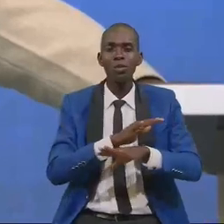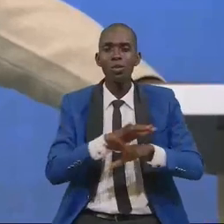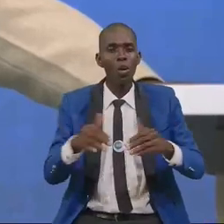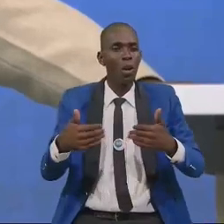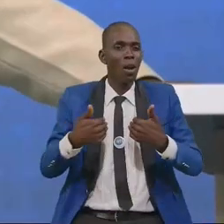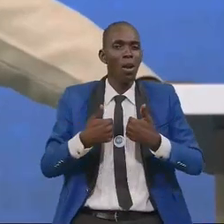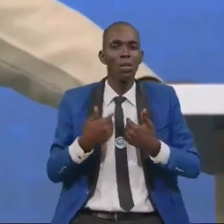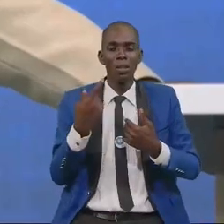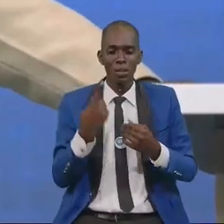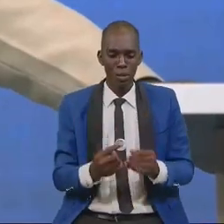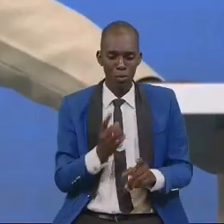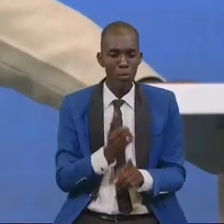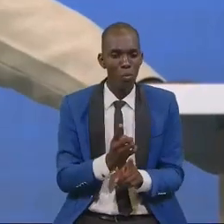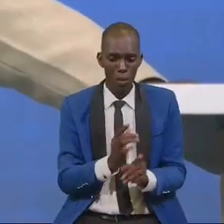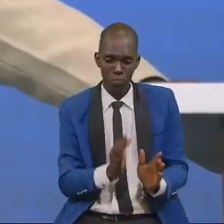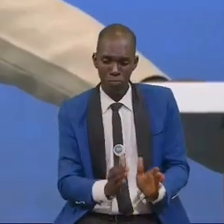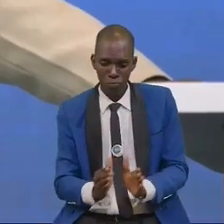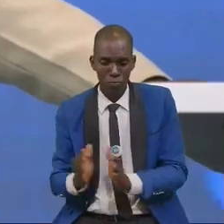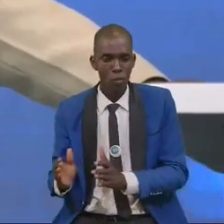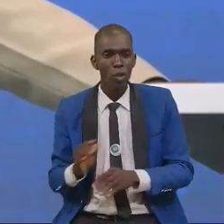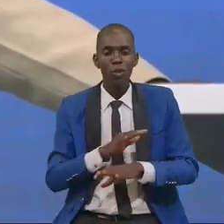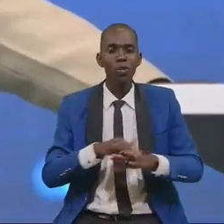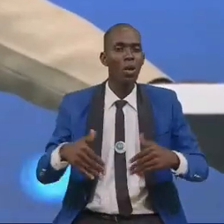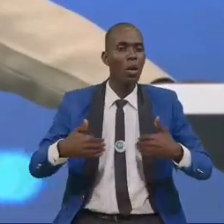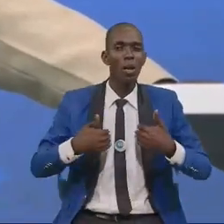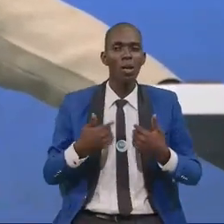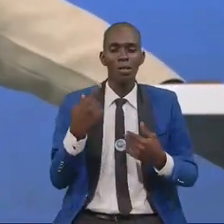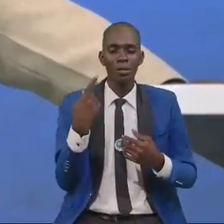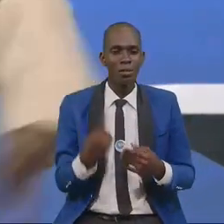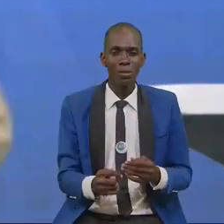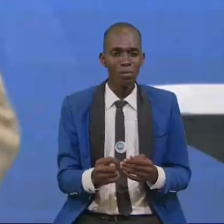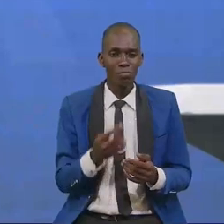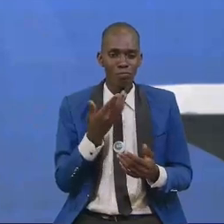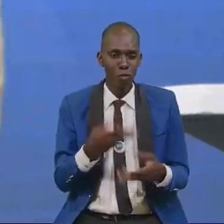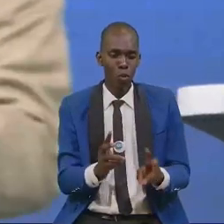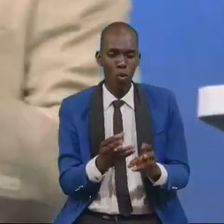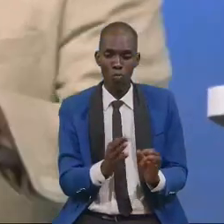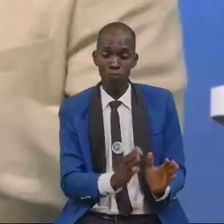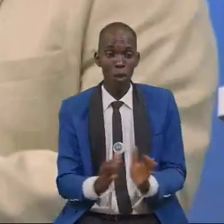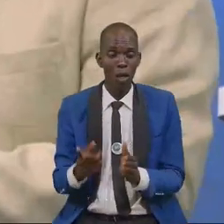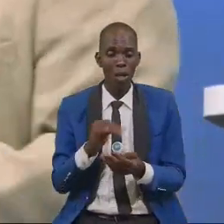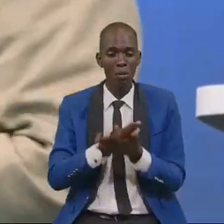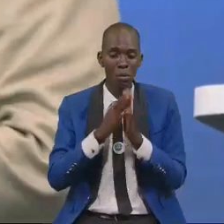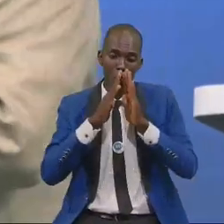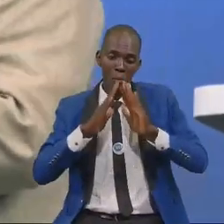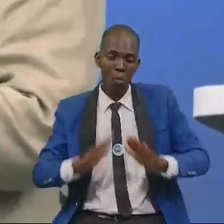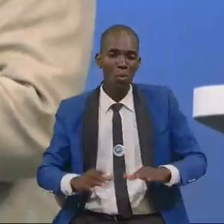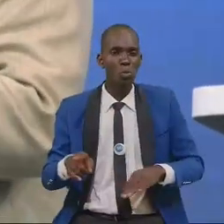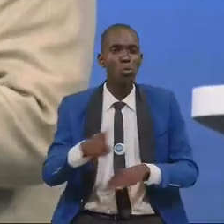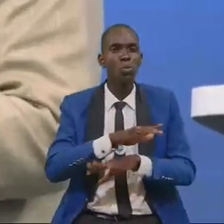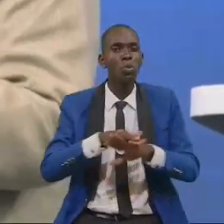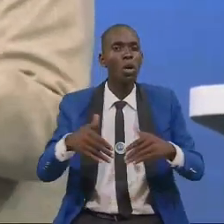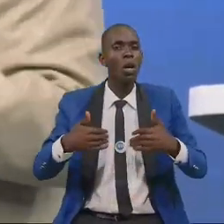pas l'ordre tu n'as pas la sérénité et la paix et tu n'as pas